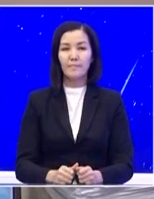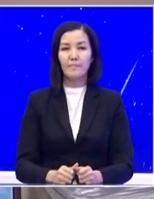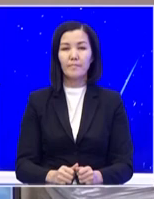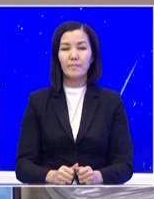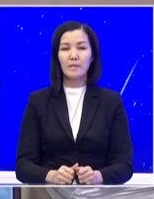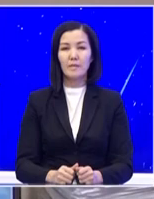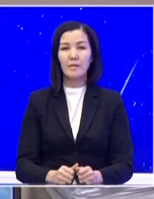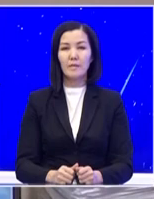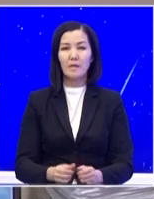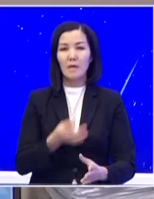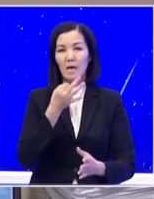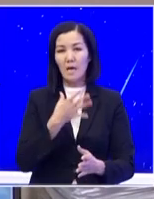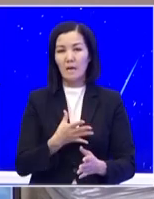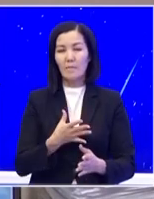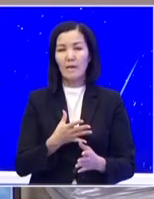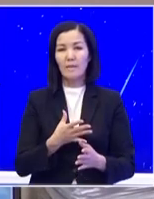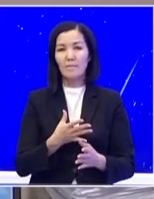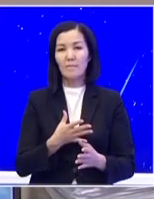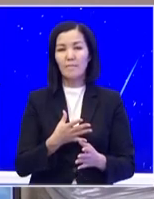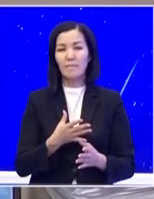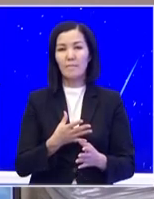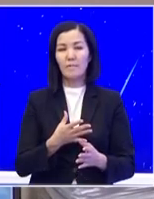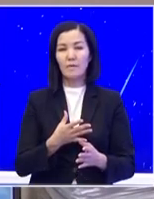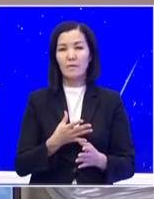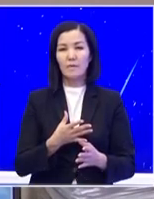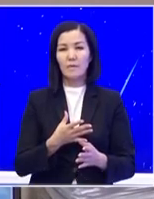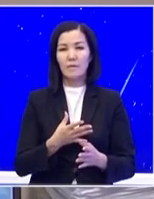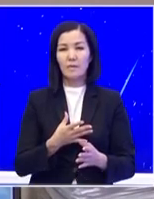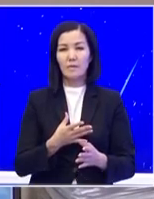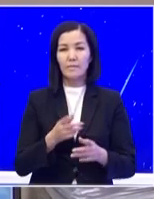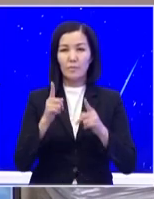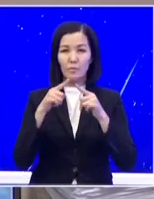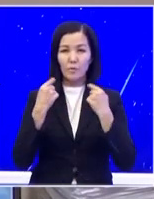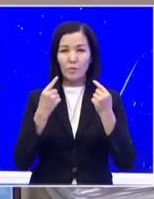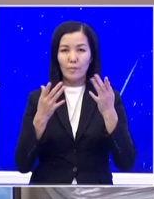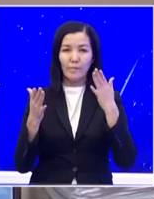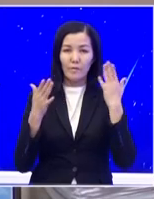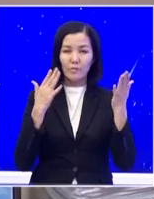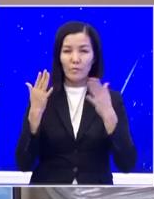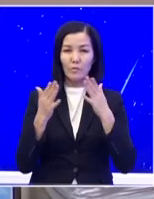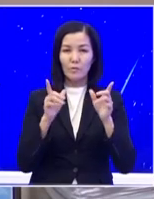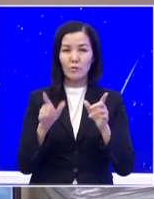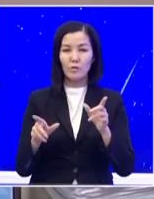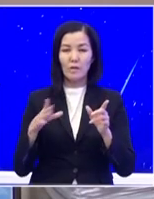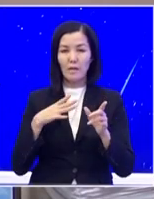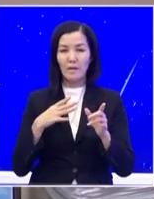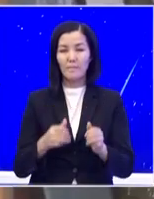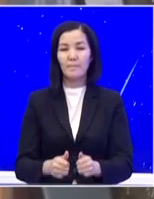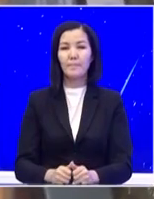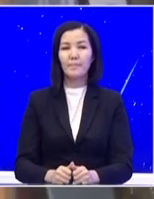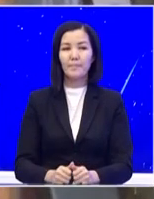білмейтін, бір тоға бір қалыпты мұртынан ғана жымиып отыратын сондай бір керемет адам